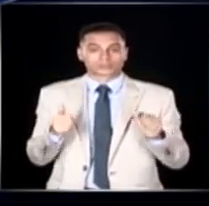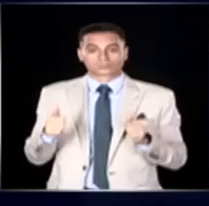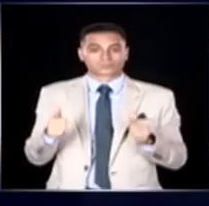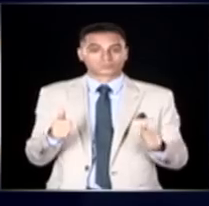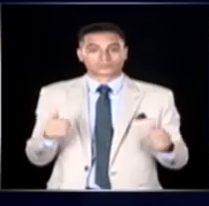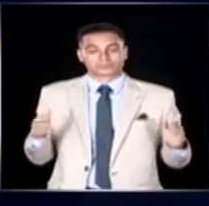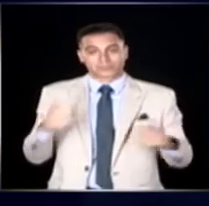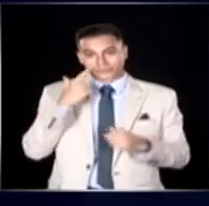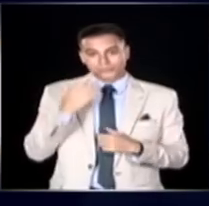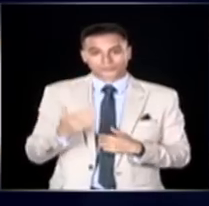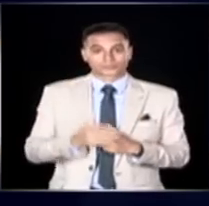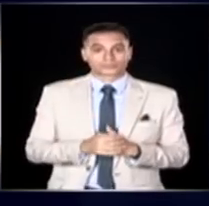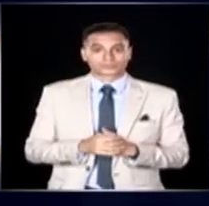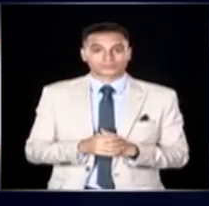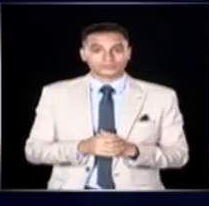95.